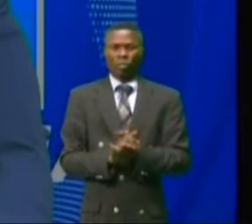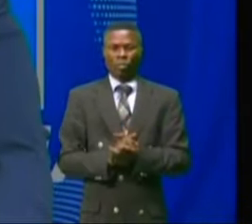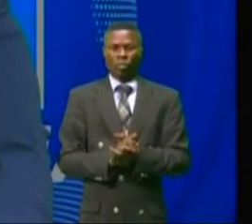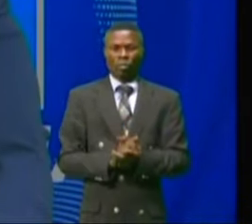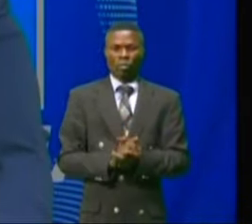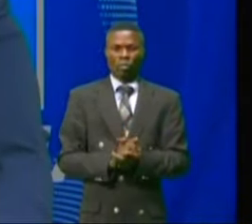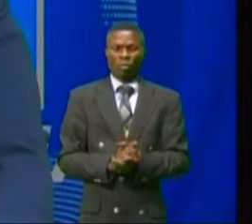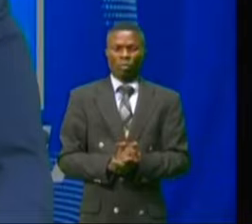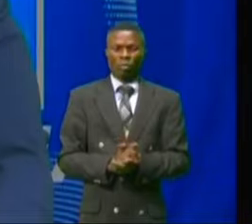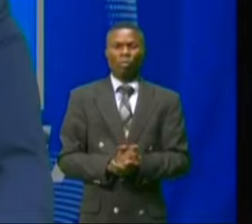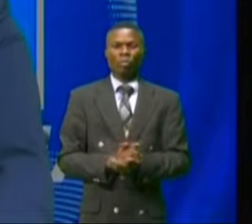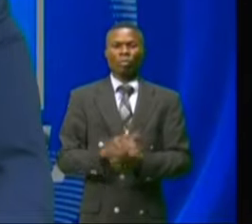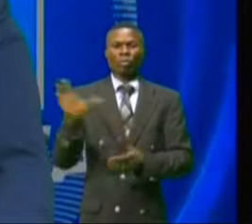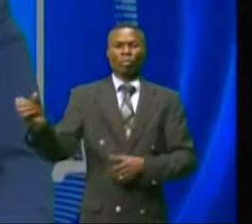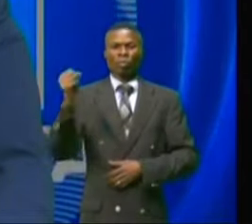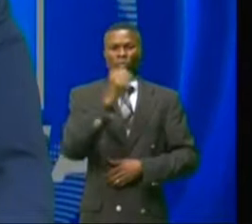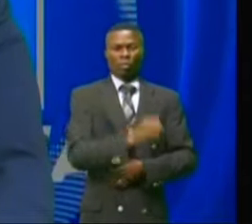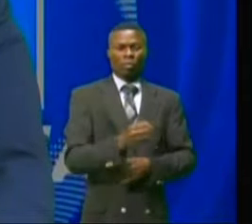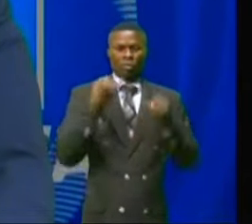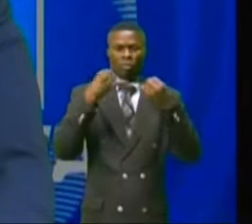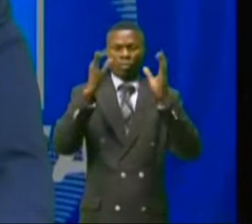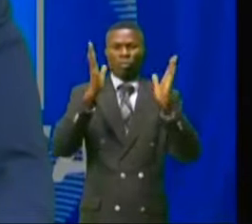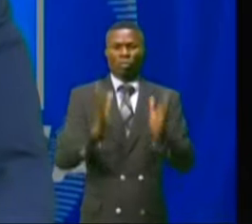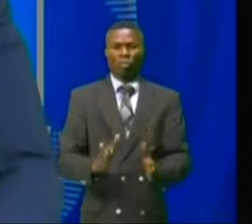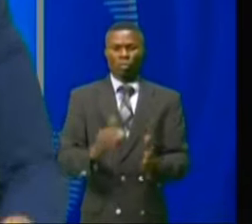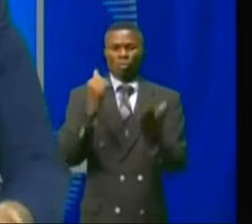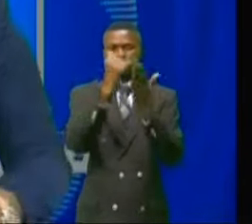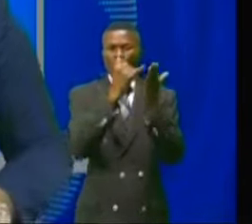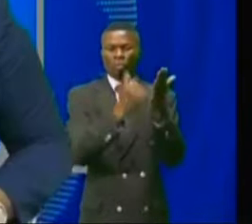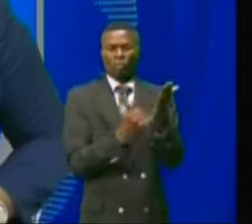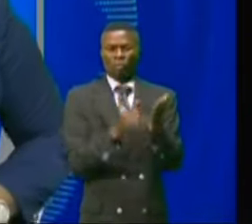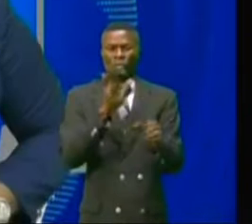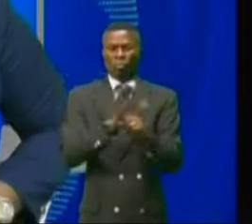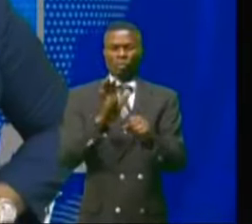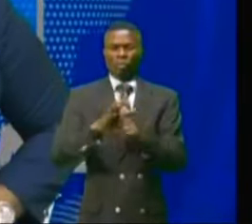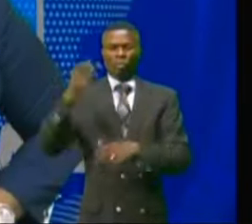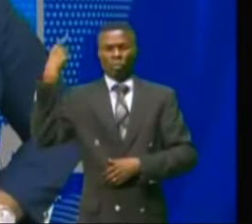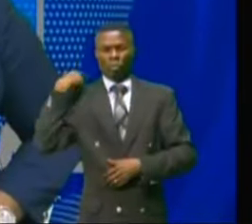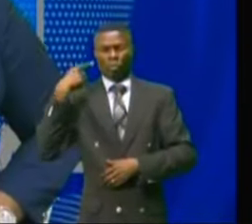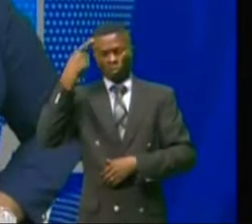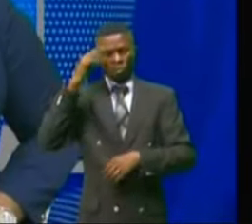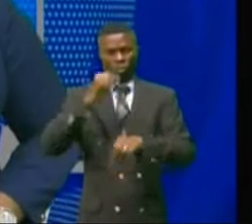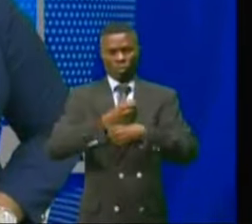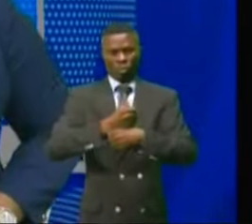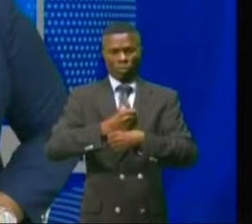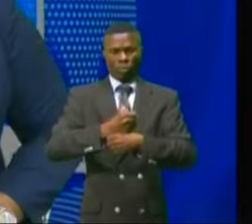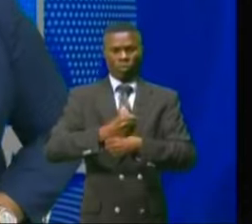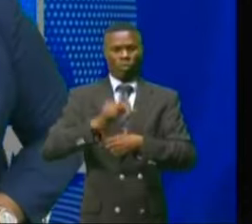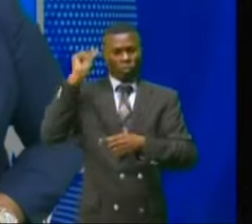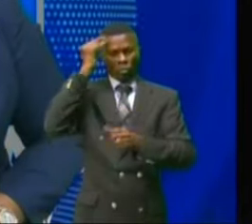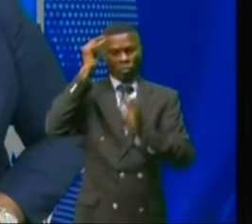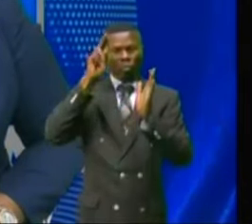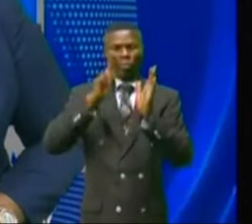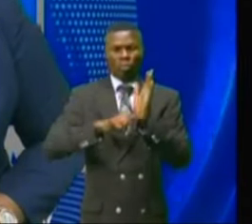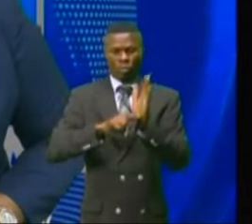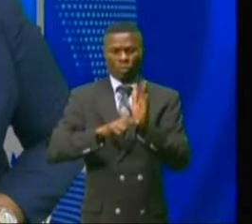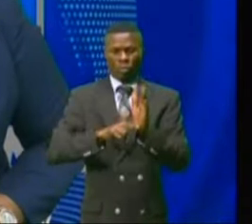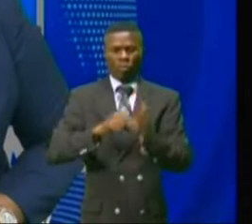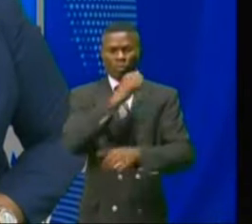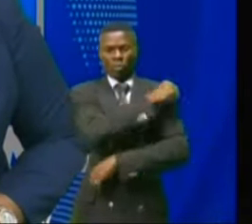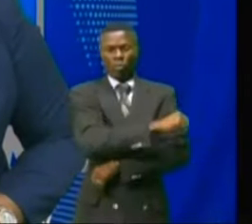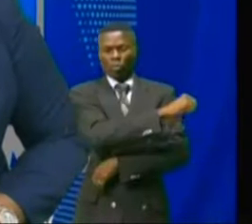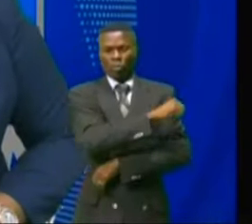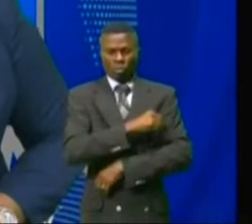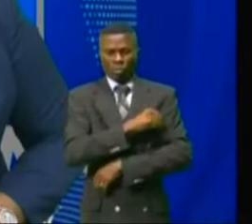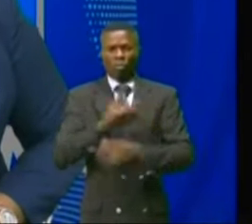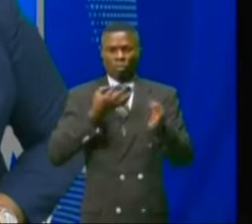Il a récemment été nommé informateur pour identifier la majorité en vue de la formation du prochain gouvernement. Augustin Kabuya